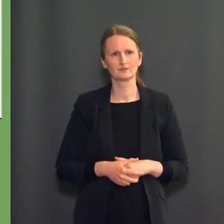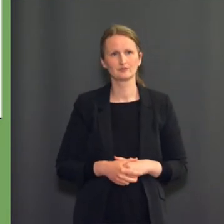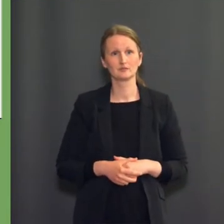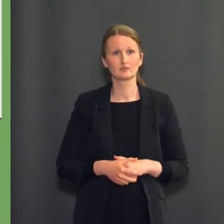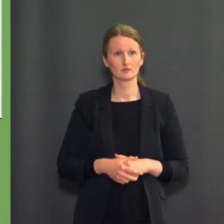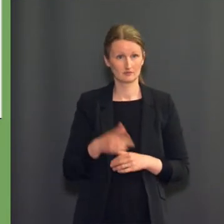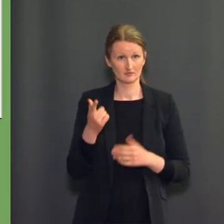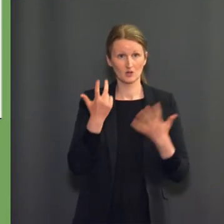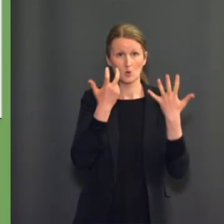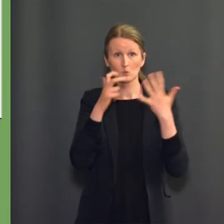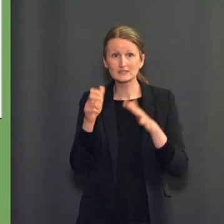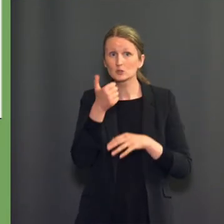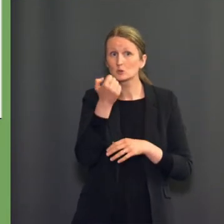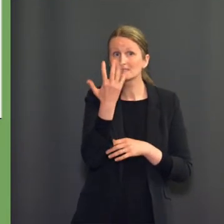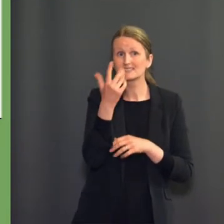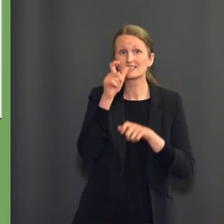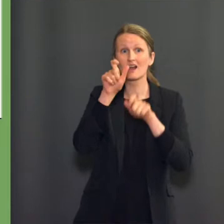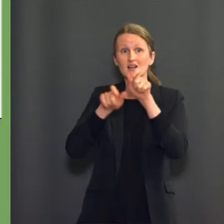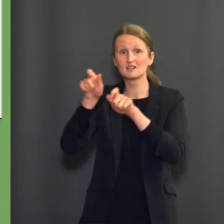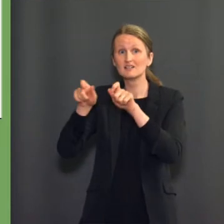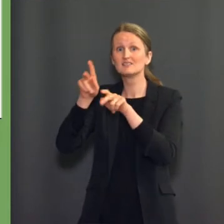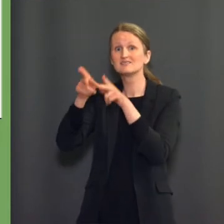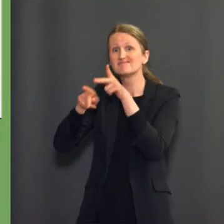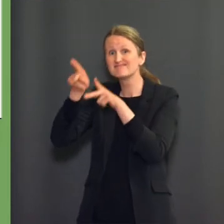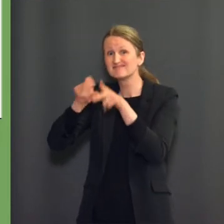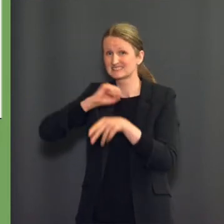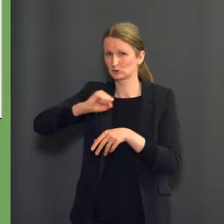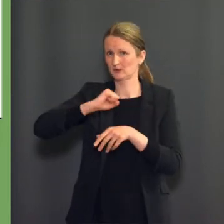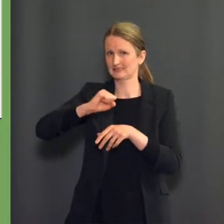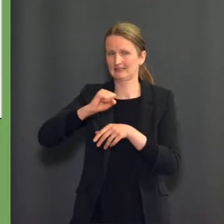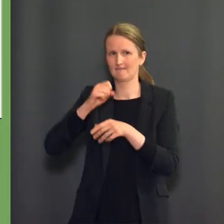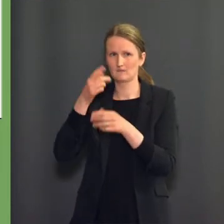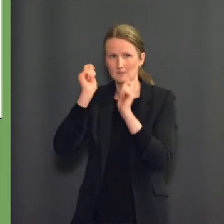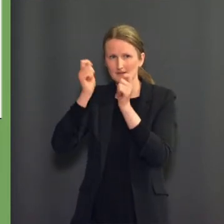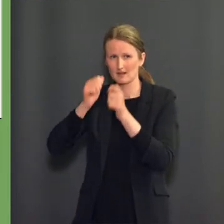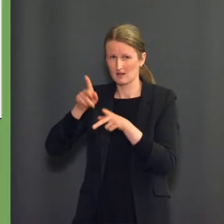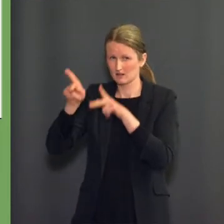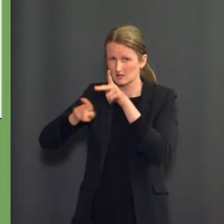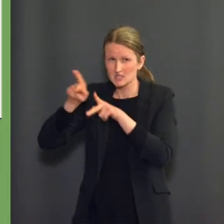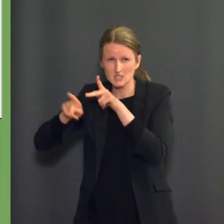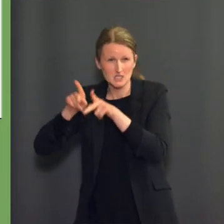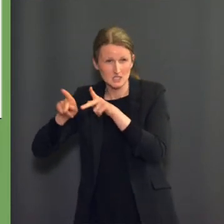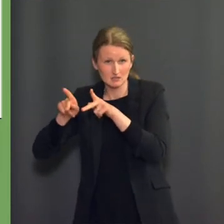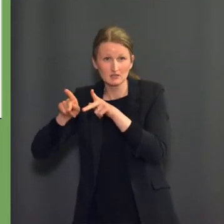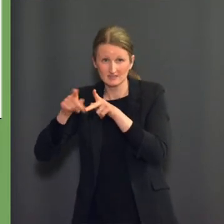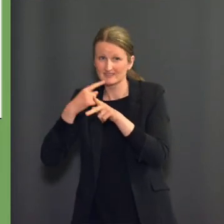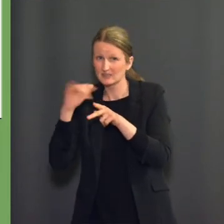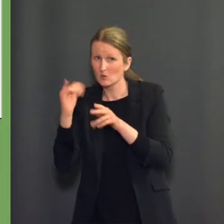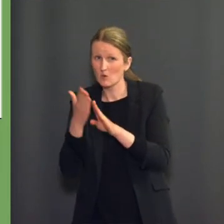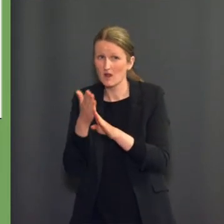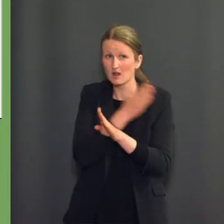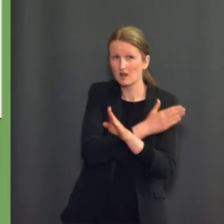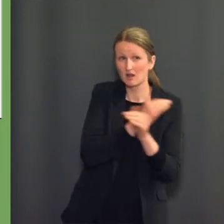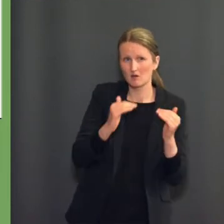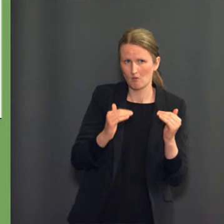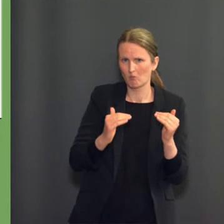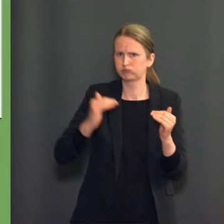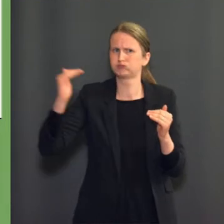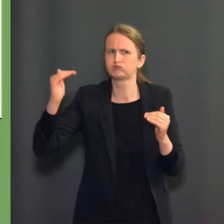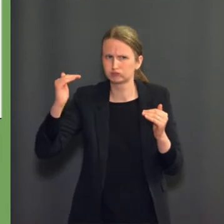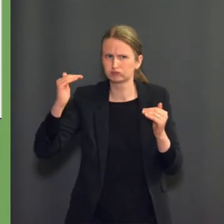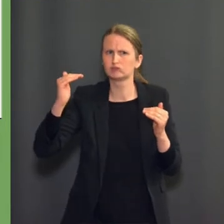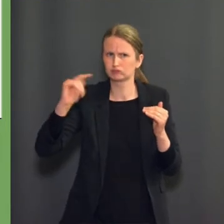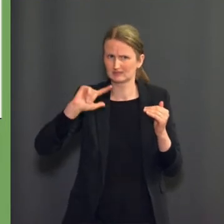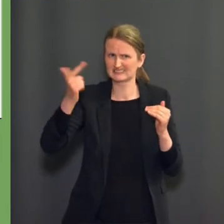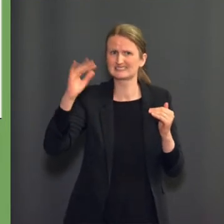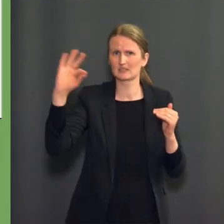865 patients sont hospitalisés aux soins intensifs, soit une nouvelle augmentation forte de